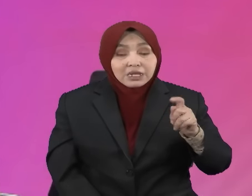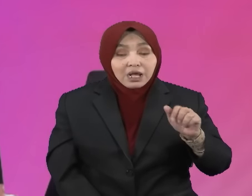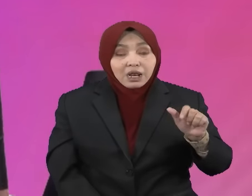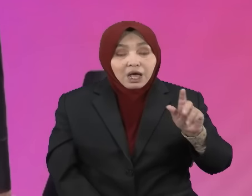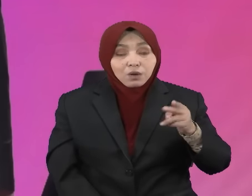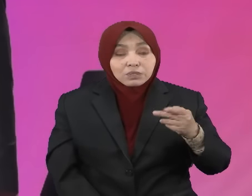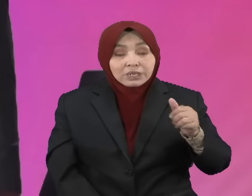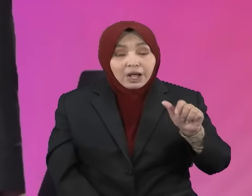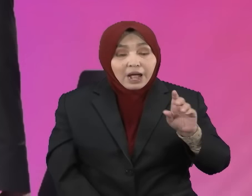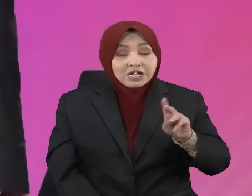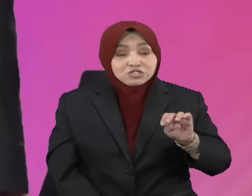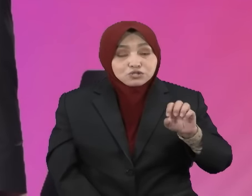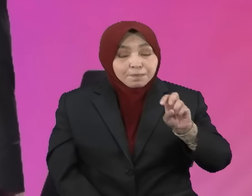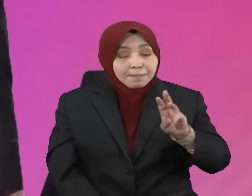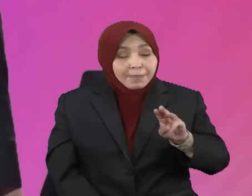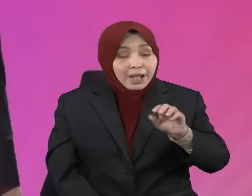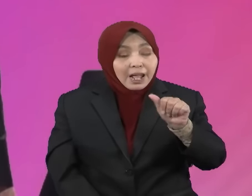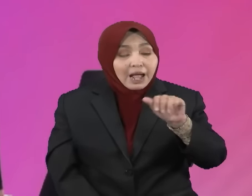لهداكم